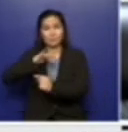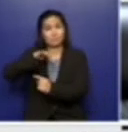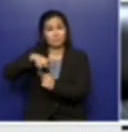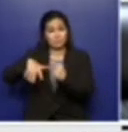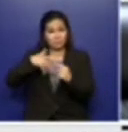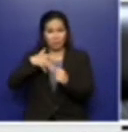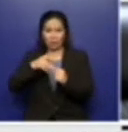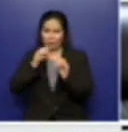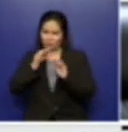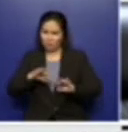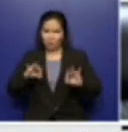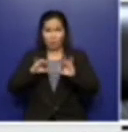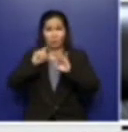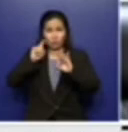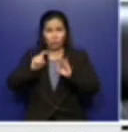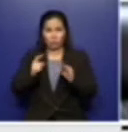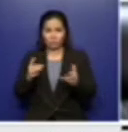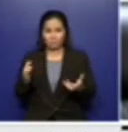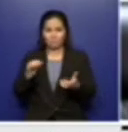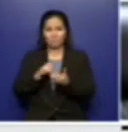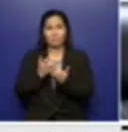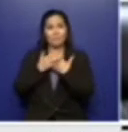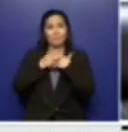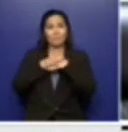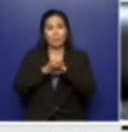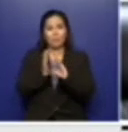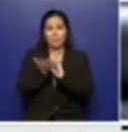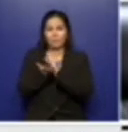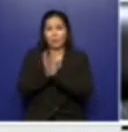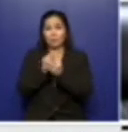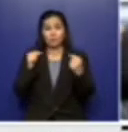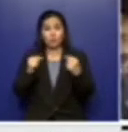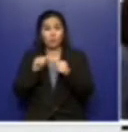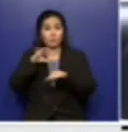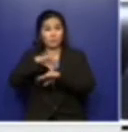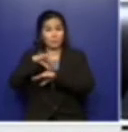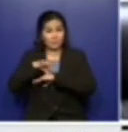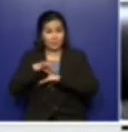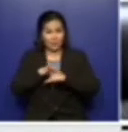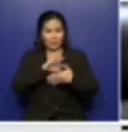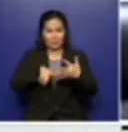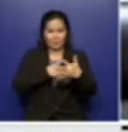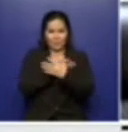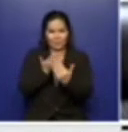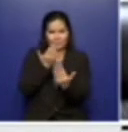สมควรที่จะมีการปรับปรุงในเรื่องแผนที่แนบท้ายประกาศ